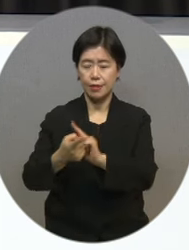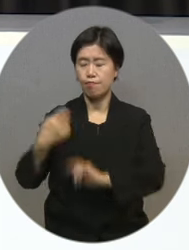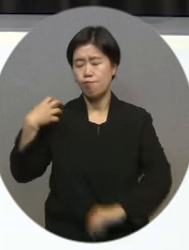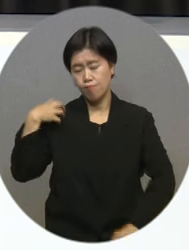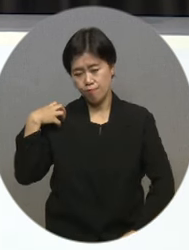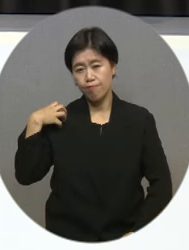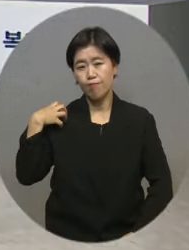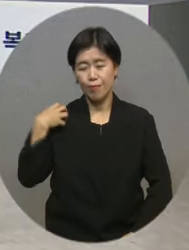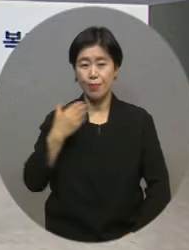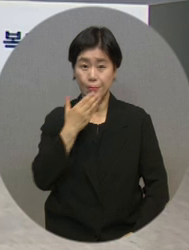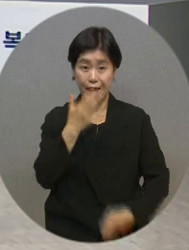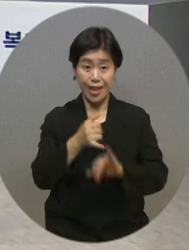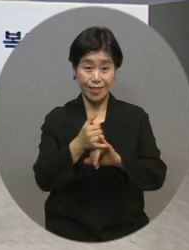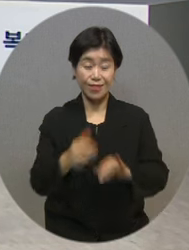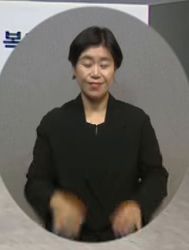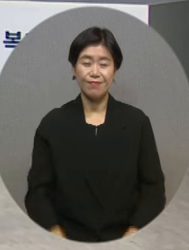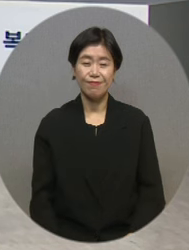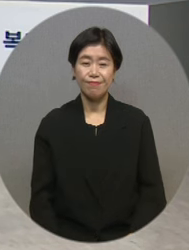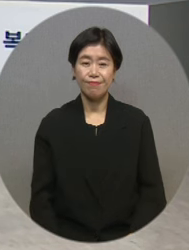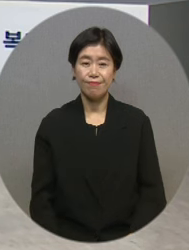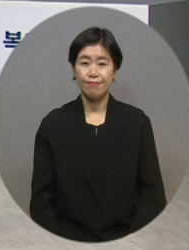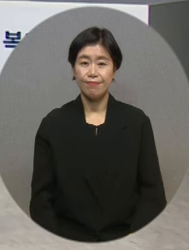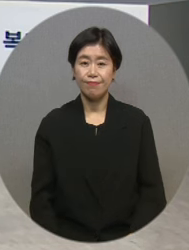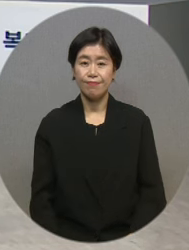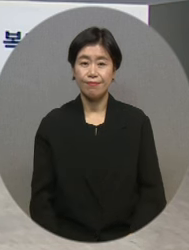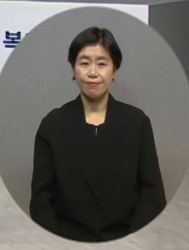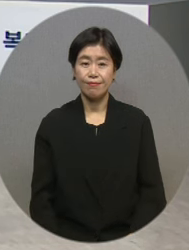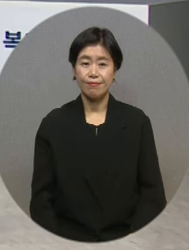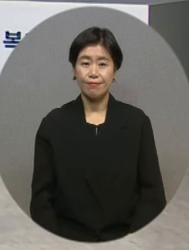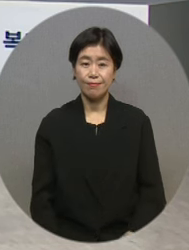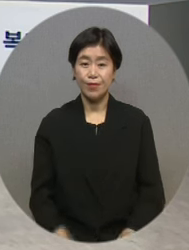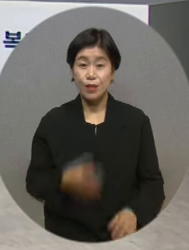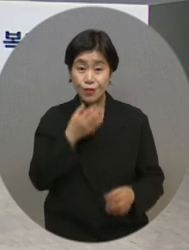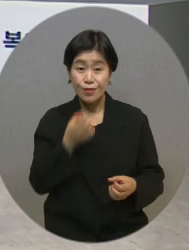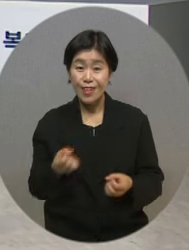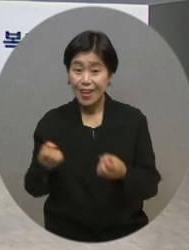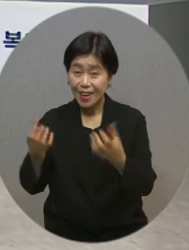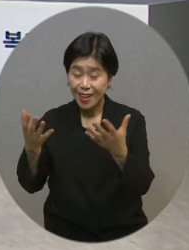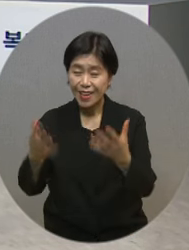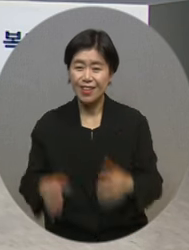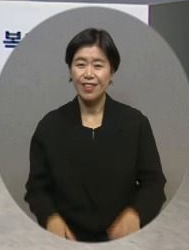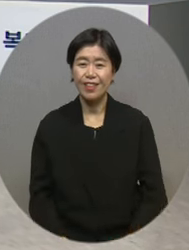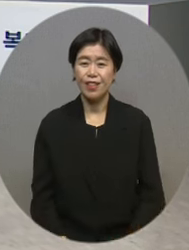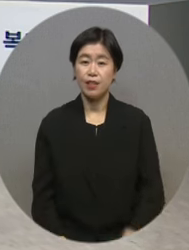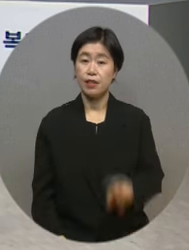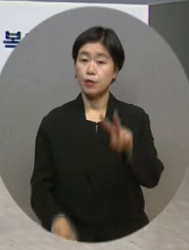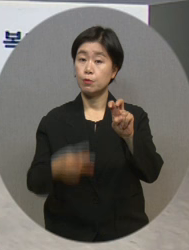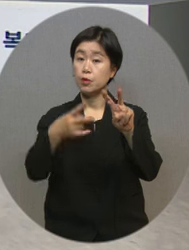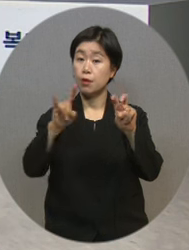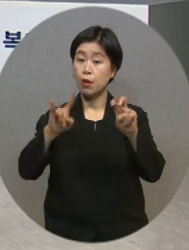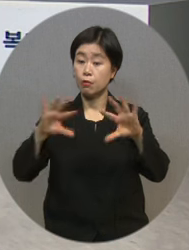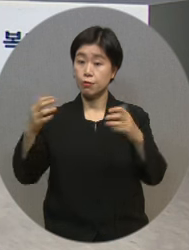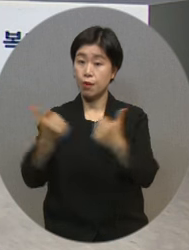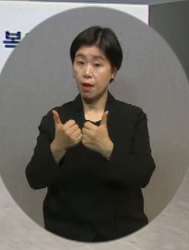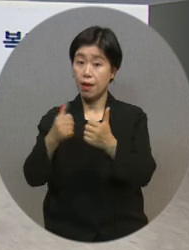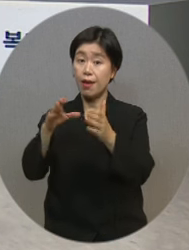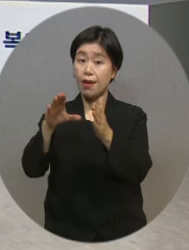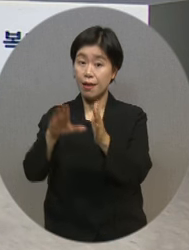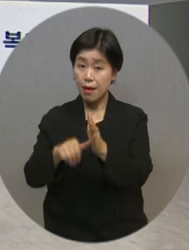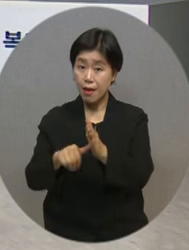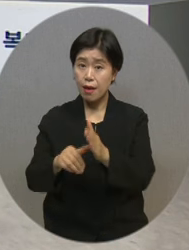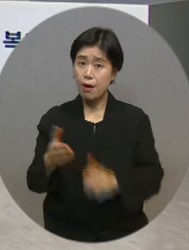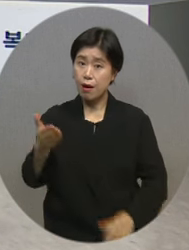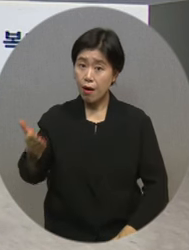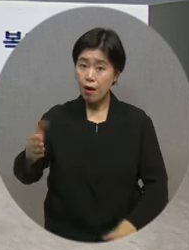있게 하겠습니다. 네. 네. 뭐 지금 축하드리면서 네. 지금 이제 22대 국회에서 그러니까 이제 정치인으로서는 첫